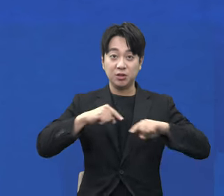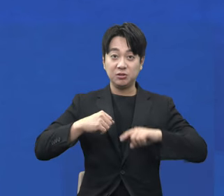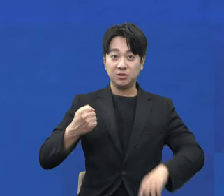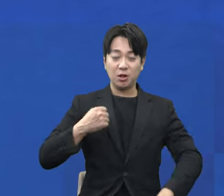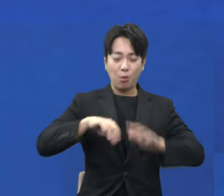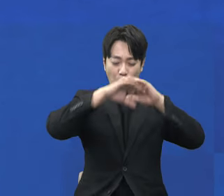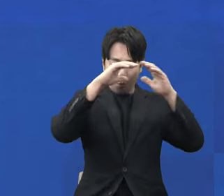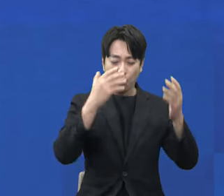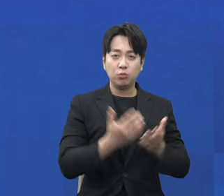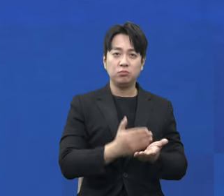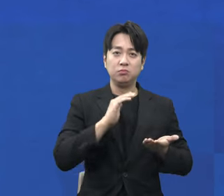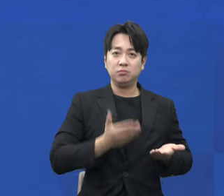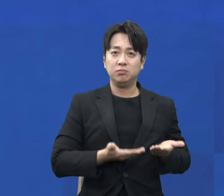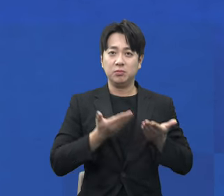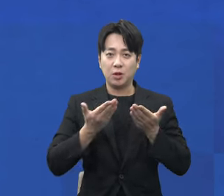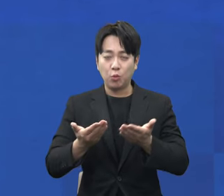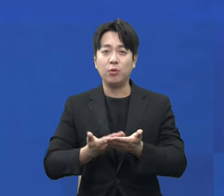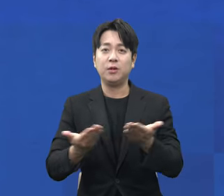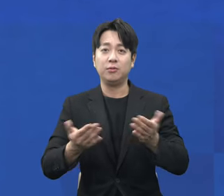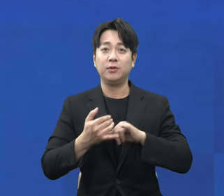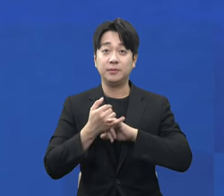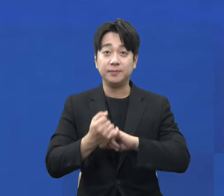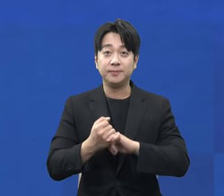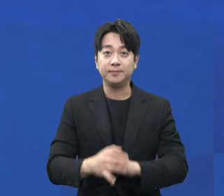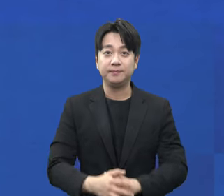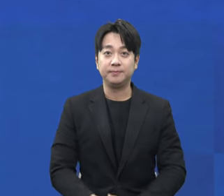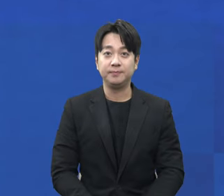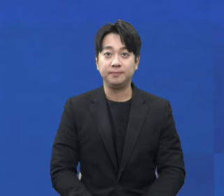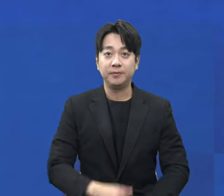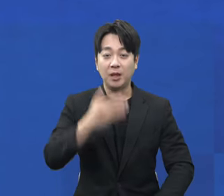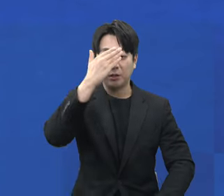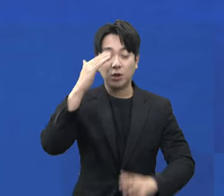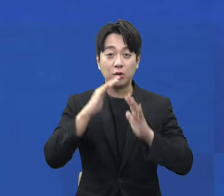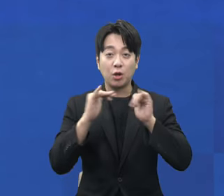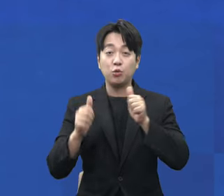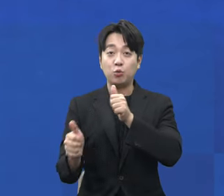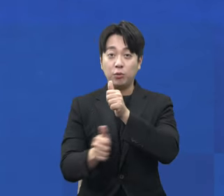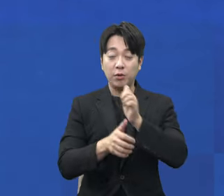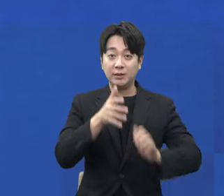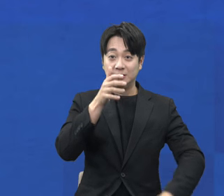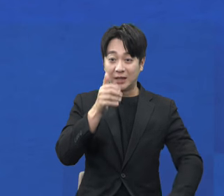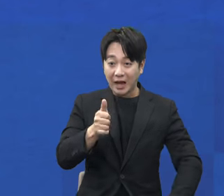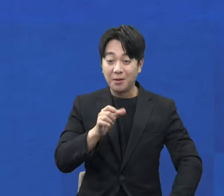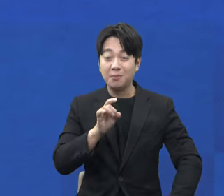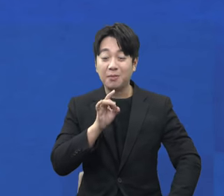여기 계신 당원분들과 나누겠습니다. 청년위원장을 위한 청년위원회가 아닌